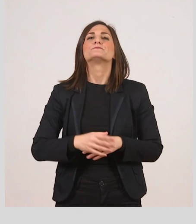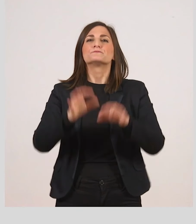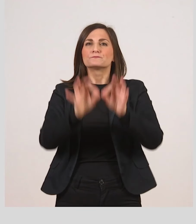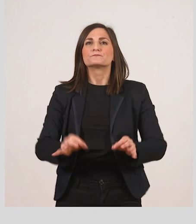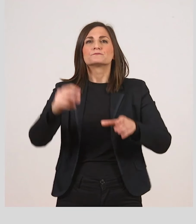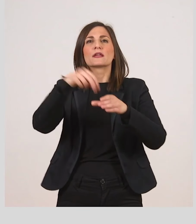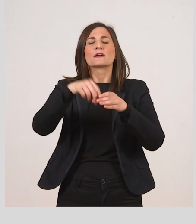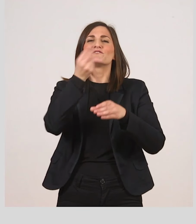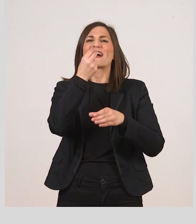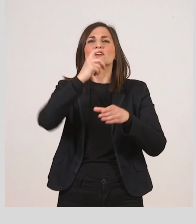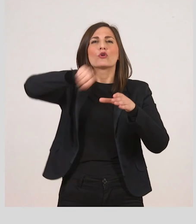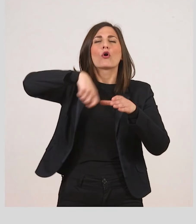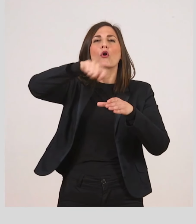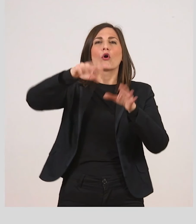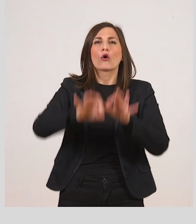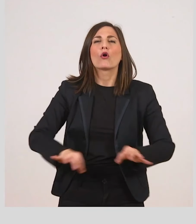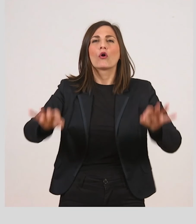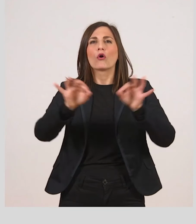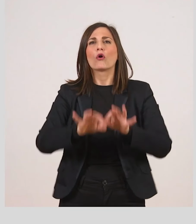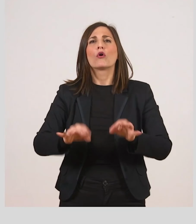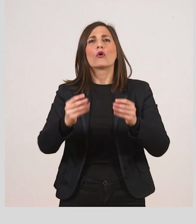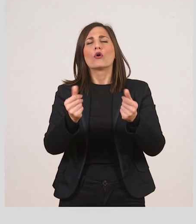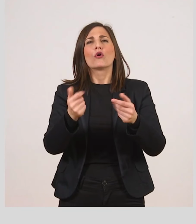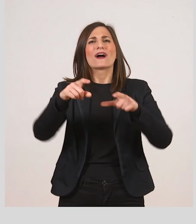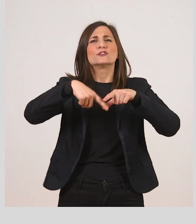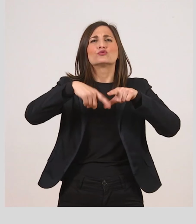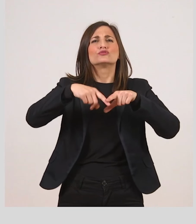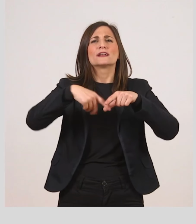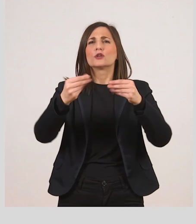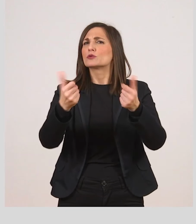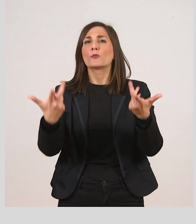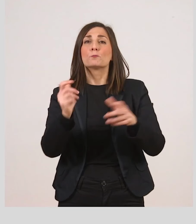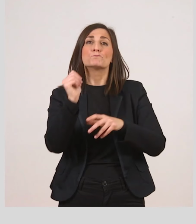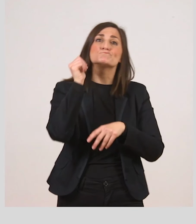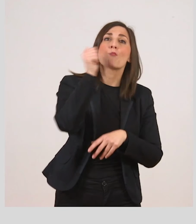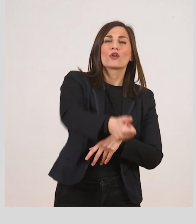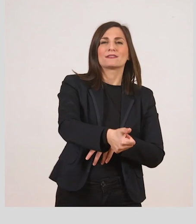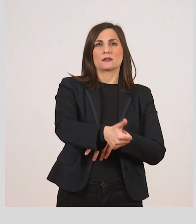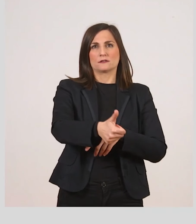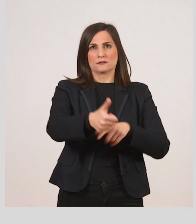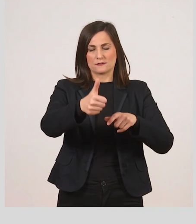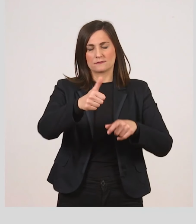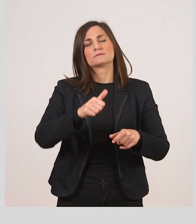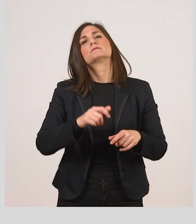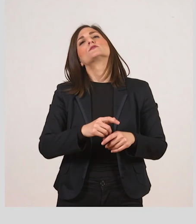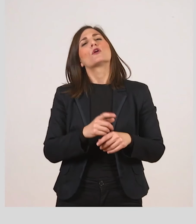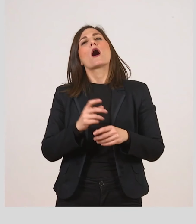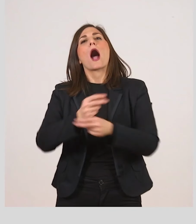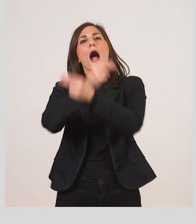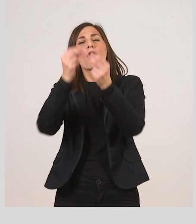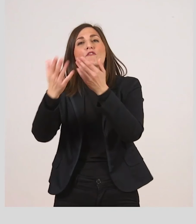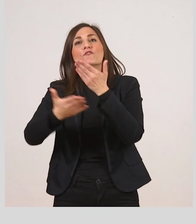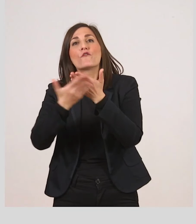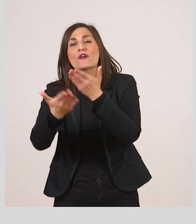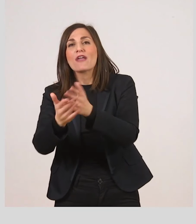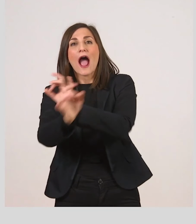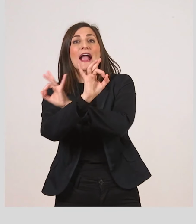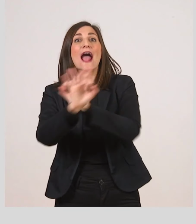των Χριστουγέννων χωρίς να τη βοηθήσει. Πώς το ετοίμασε? Μόνη της, ολομόναχη, χωρίς να τη βοηθήσει